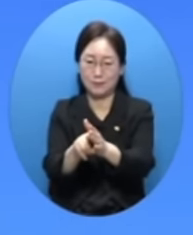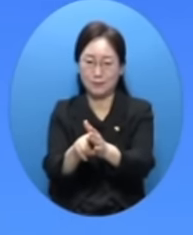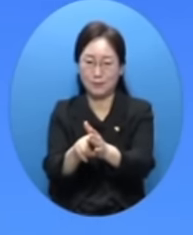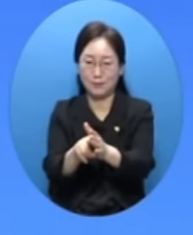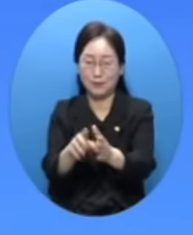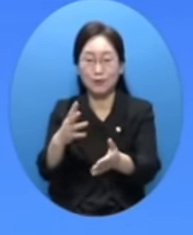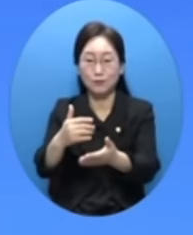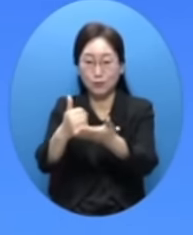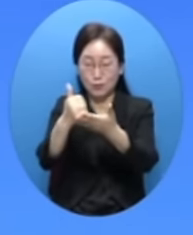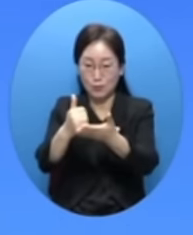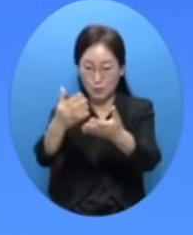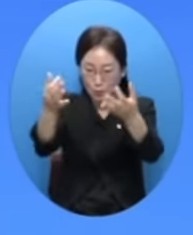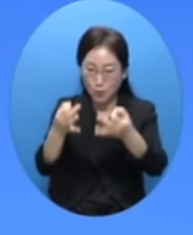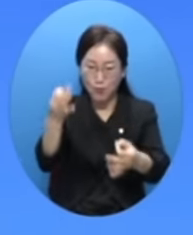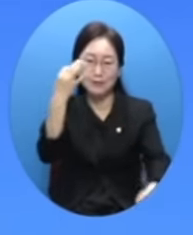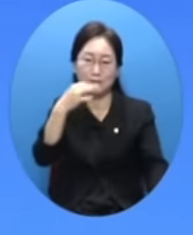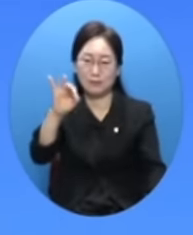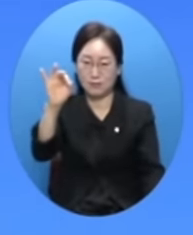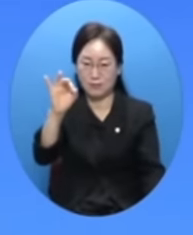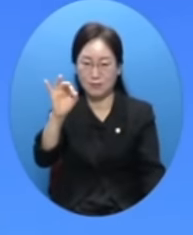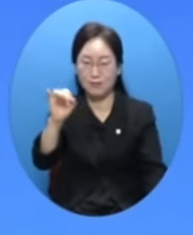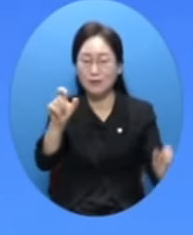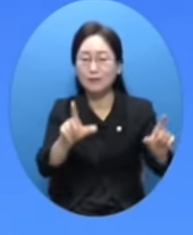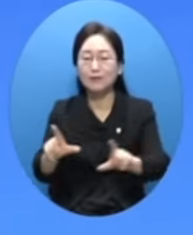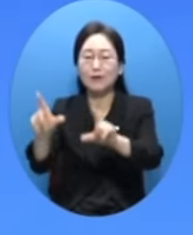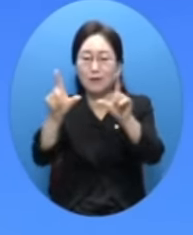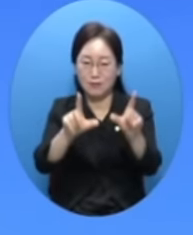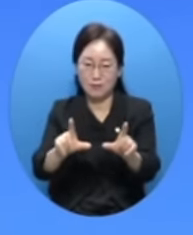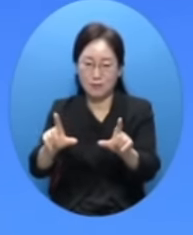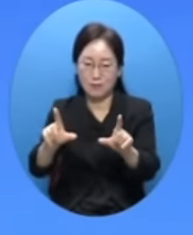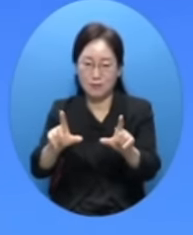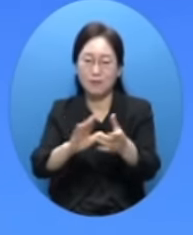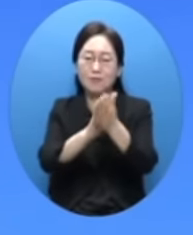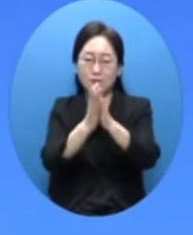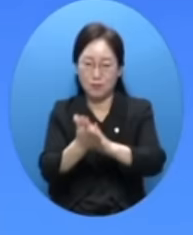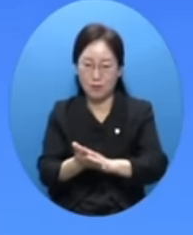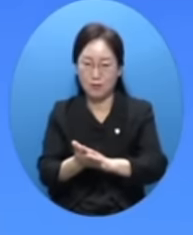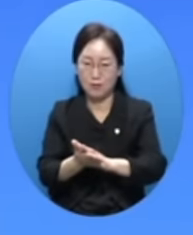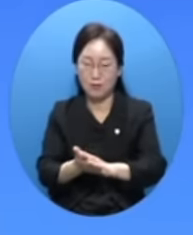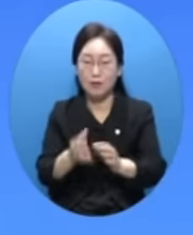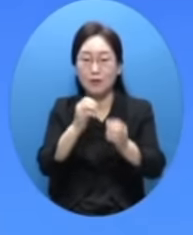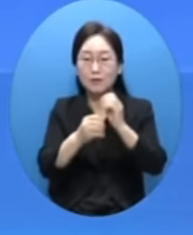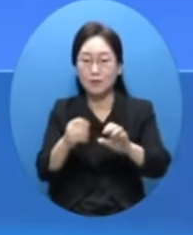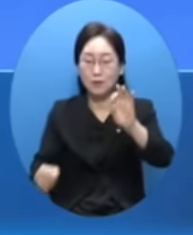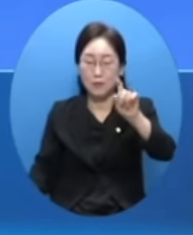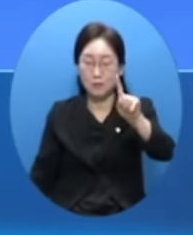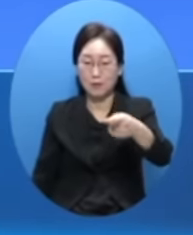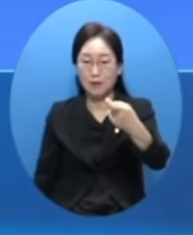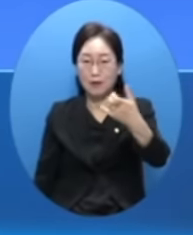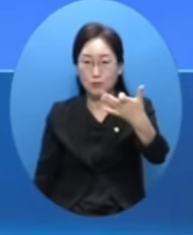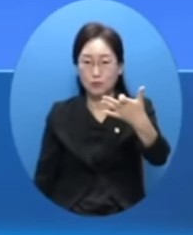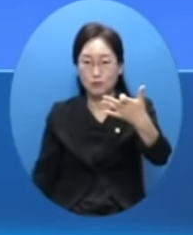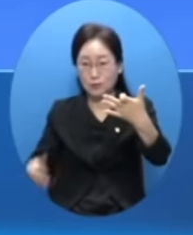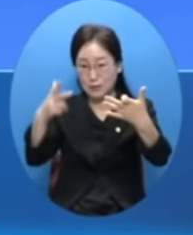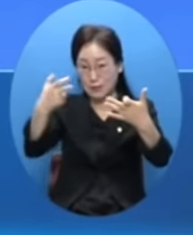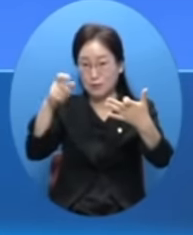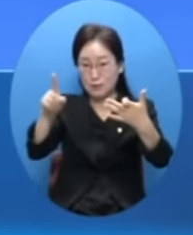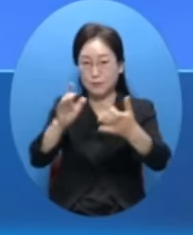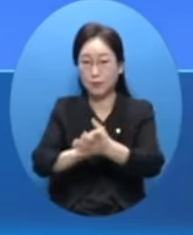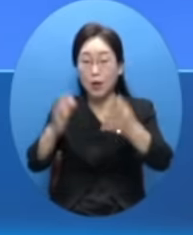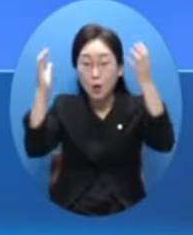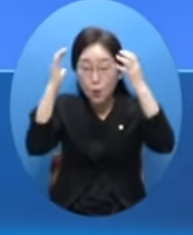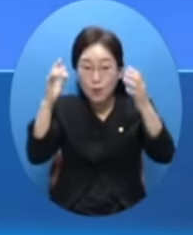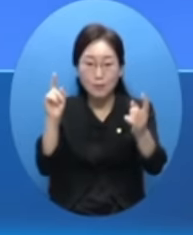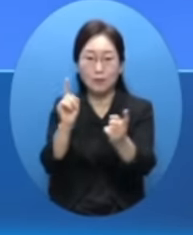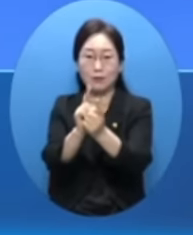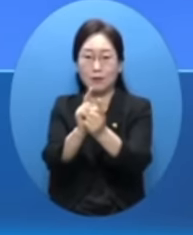주님 앞에서 인정받는 믿음으로 그의 삶이 바뀌어지게 되는 것입니다. 시편 119편 71절에 성경 말씀합니다. 고난당한